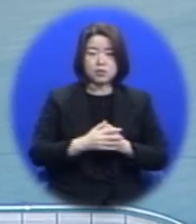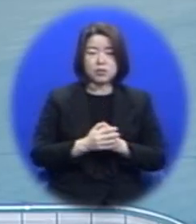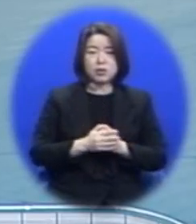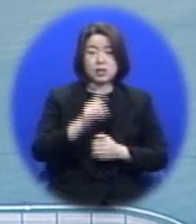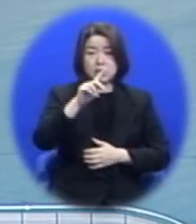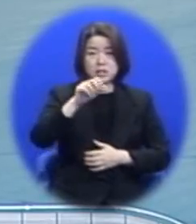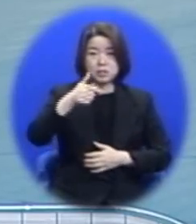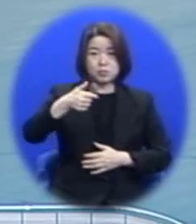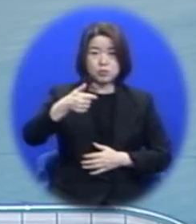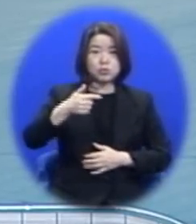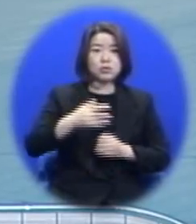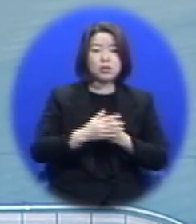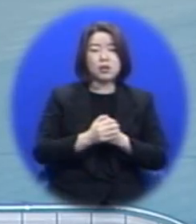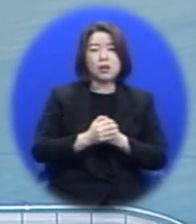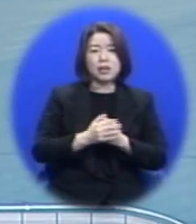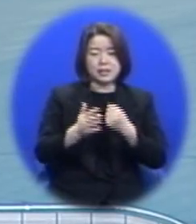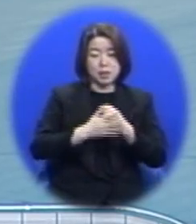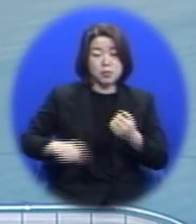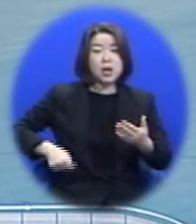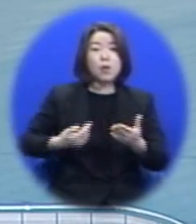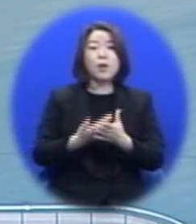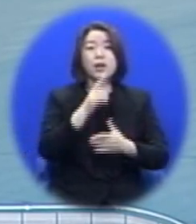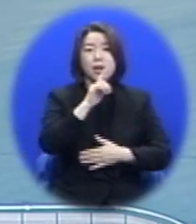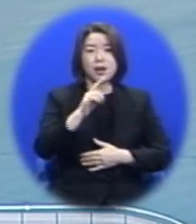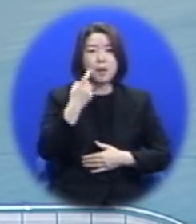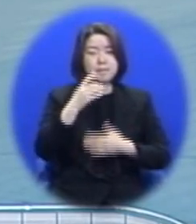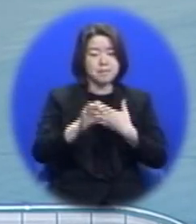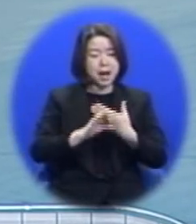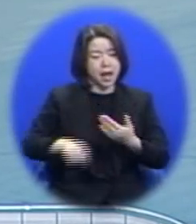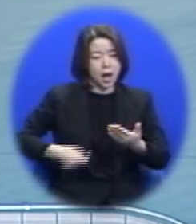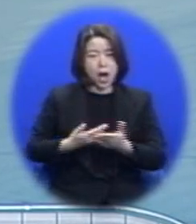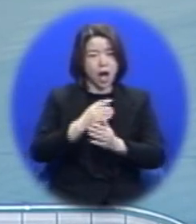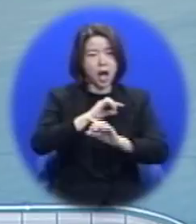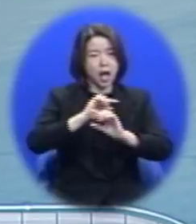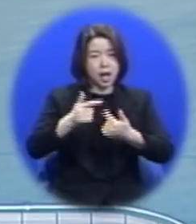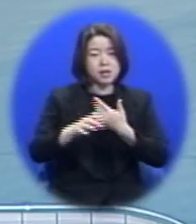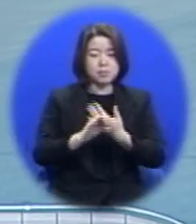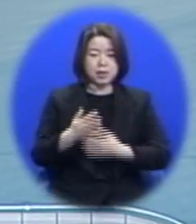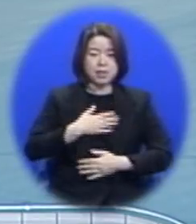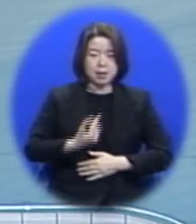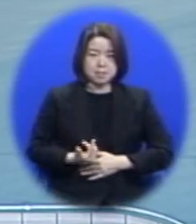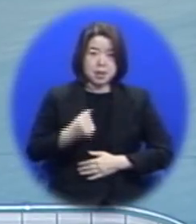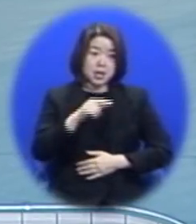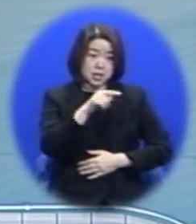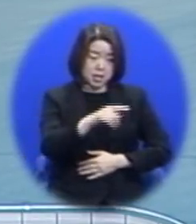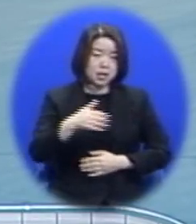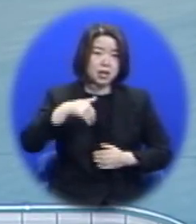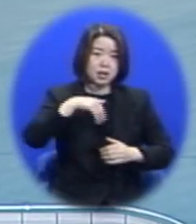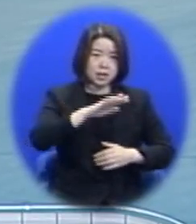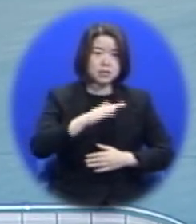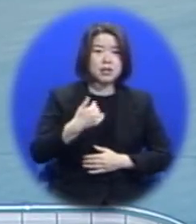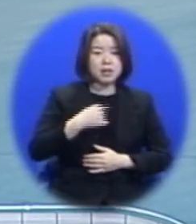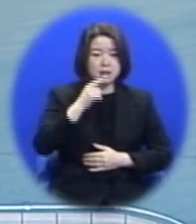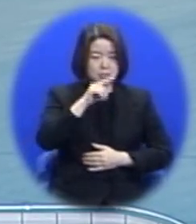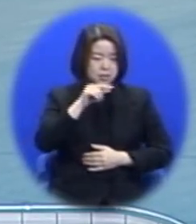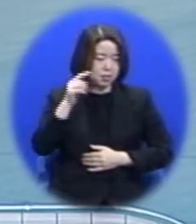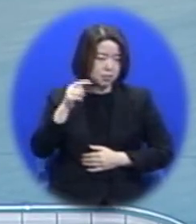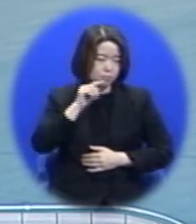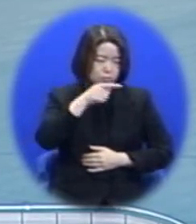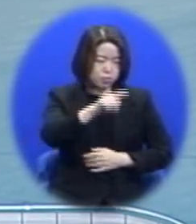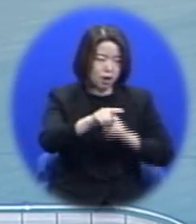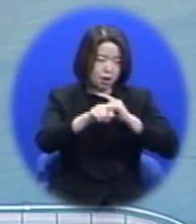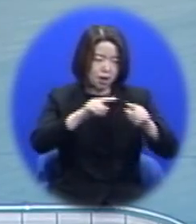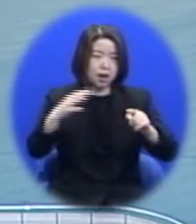그러니 회개하여라. 만일 회개하지 않으면 내가 속히 너에게로 가서 내 입에서 나오는 칼을 가지고